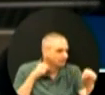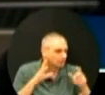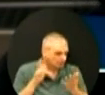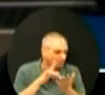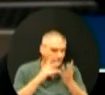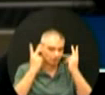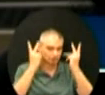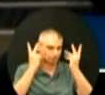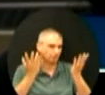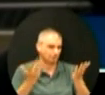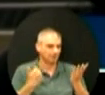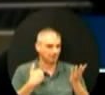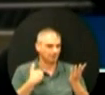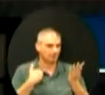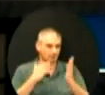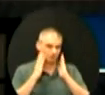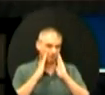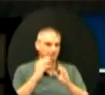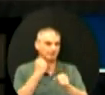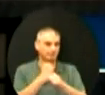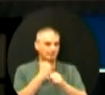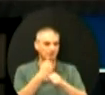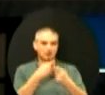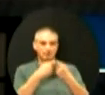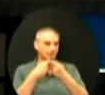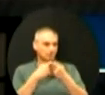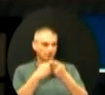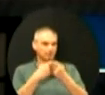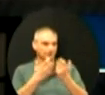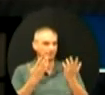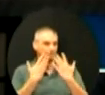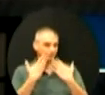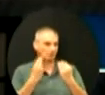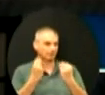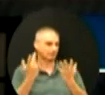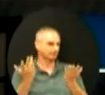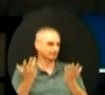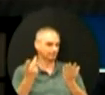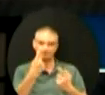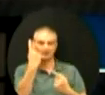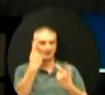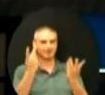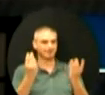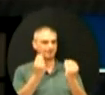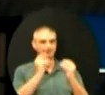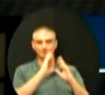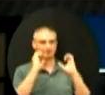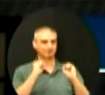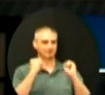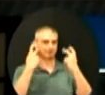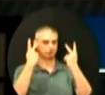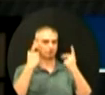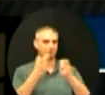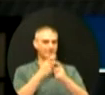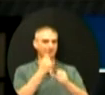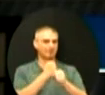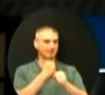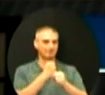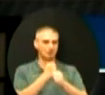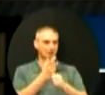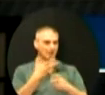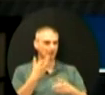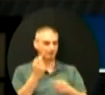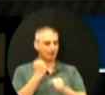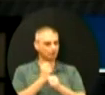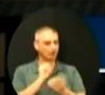מקום חשוב מאוד, אנחנו מאמינות ומאמינים בעבודה מאורגנת, את יודעת, זה אחד הבסיסים הכי חשובים, ובמפלגת העבודה,